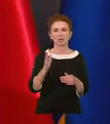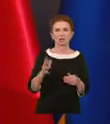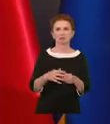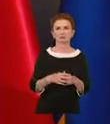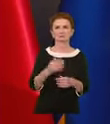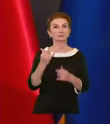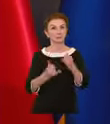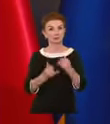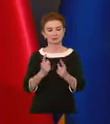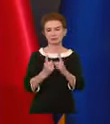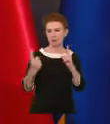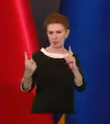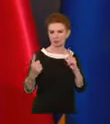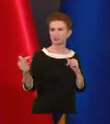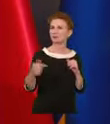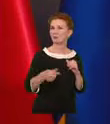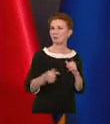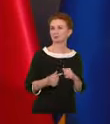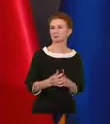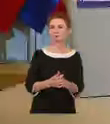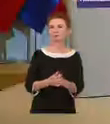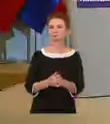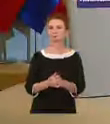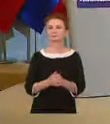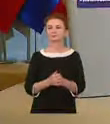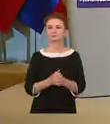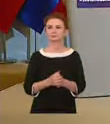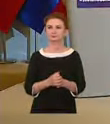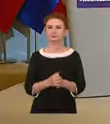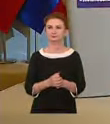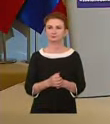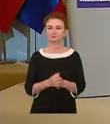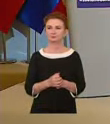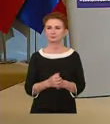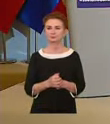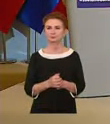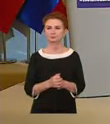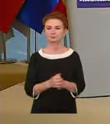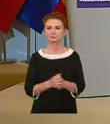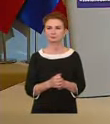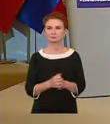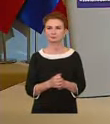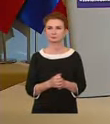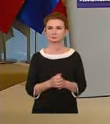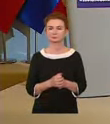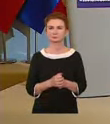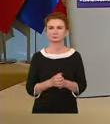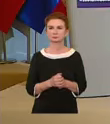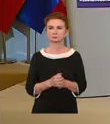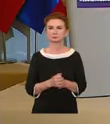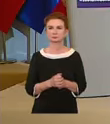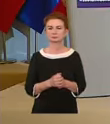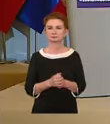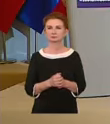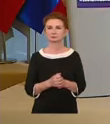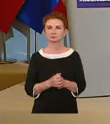mieszkaniu, to ten dystans obowiązuje. Dziękuję bardzo. Proszę o kolejne pytanie. Pytanie od redaktor Aleksandry